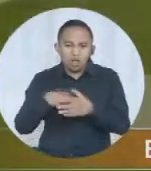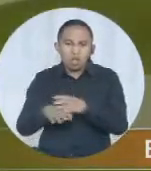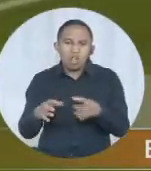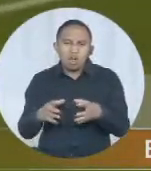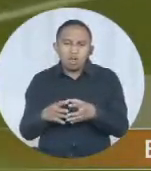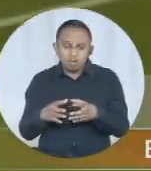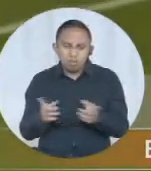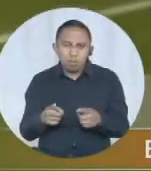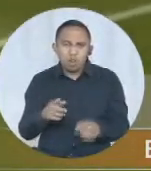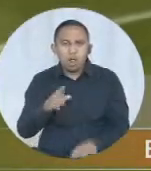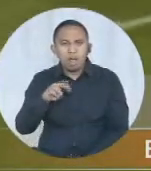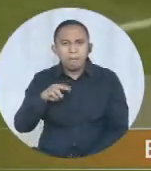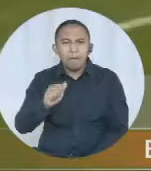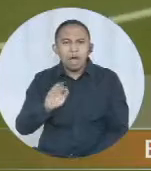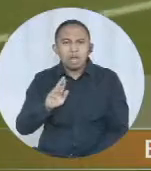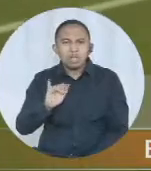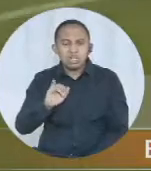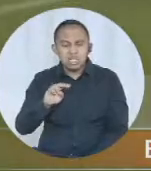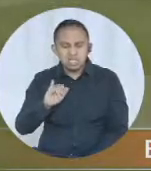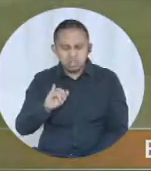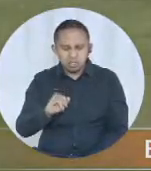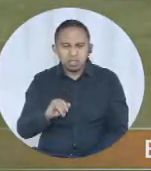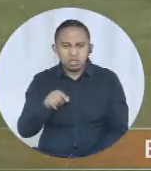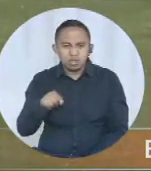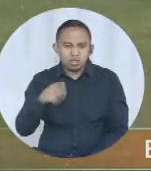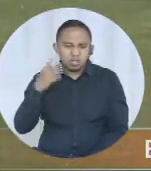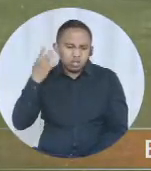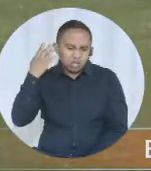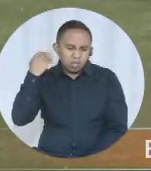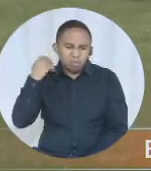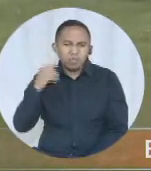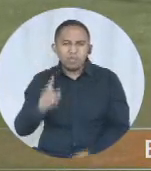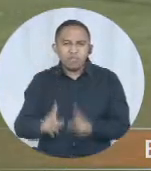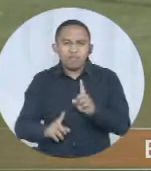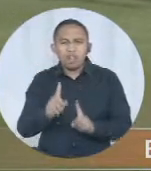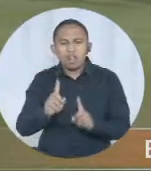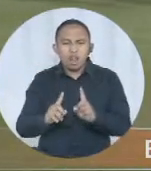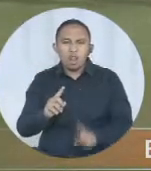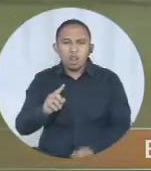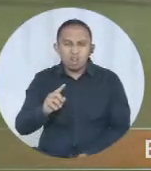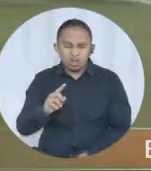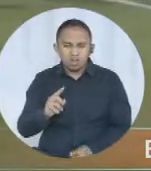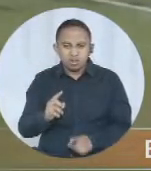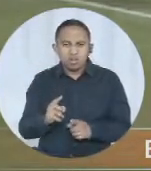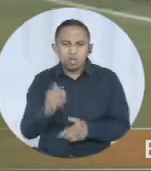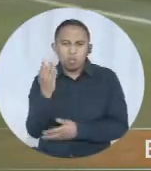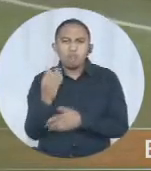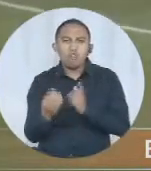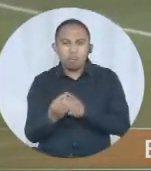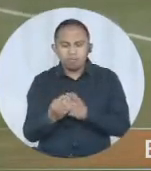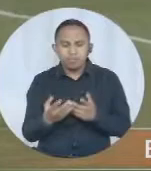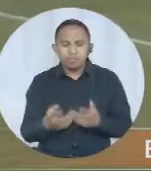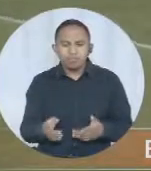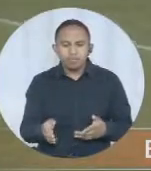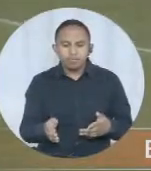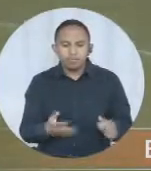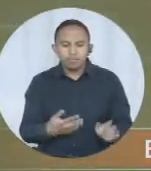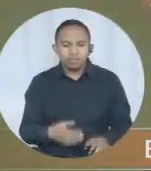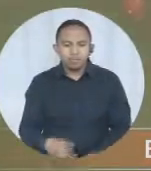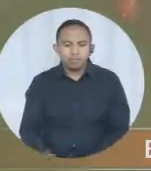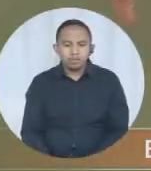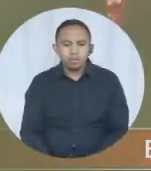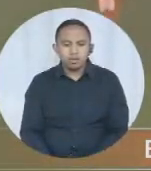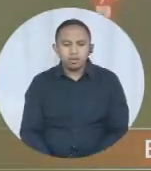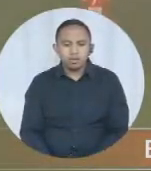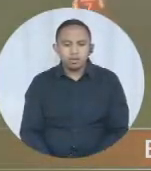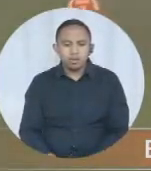taona 2022 izay niatrika ny fifanitsana ny Gold Cup 2022. Amin'ny maha ekipa tsy mbola afilian'ny ekipany Martinique